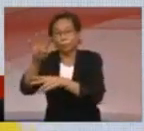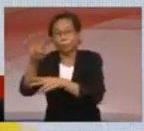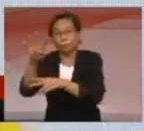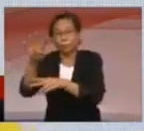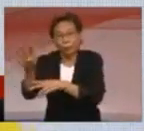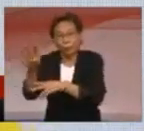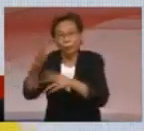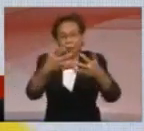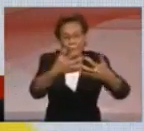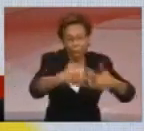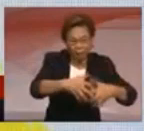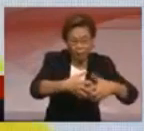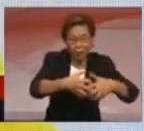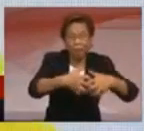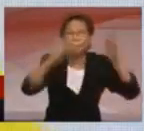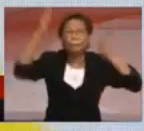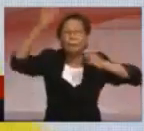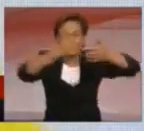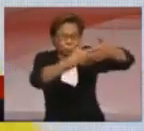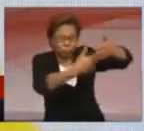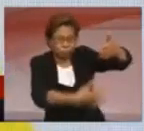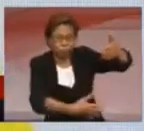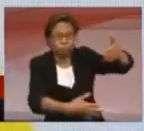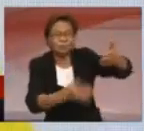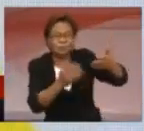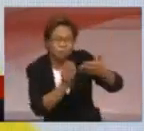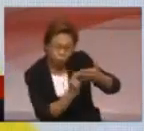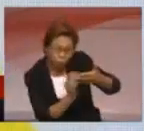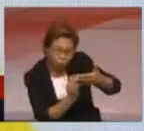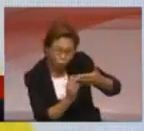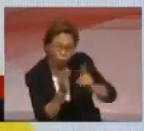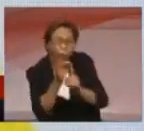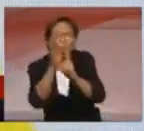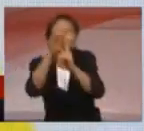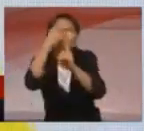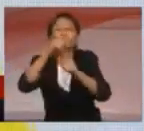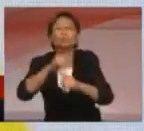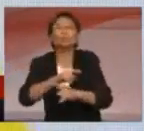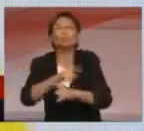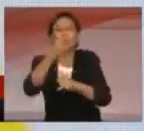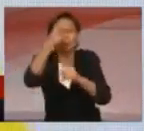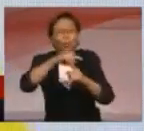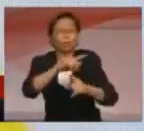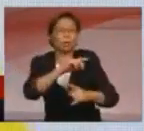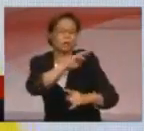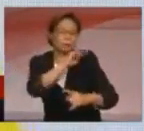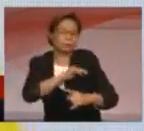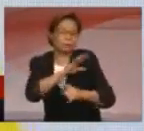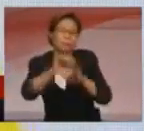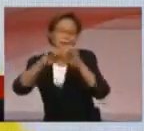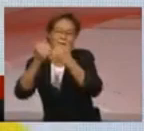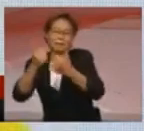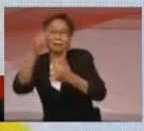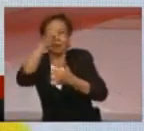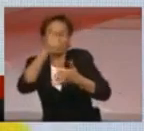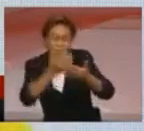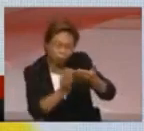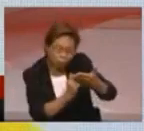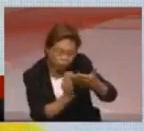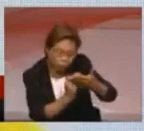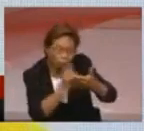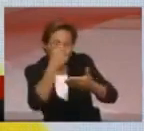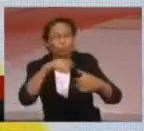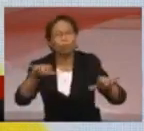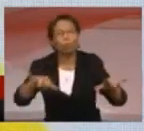4,144 pengilang tempatan menjadi rujukan utama kepada kementerian dan agensi kerajaan dalam